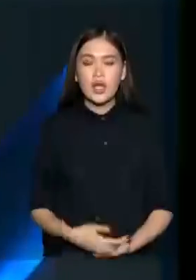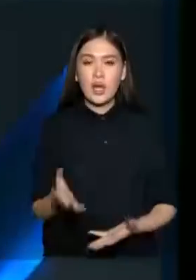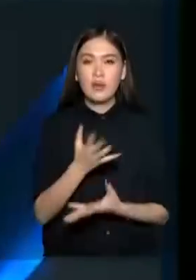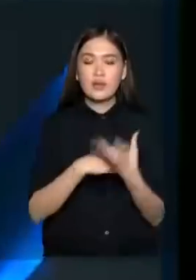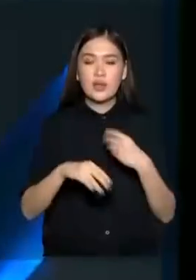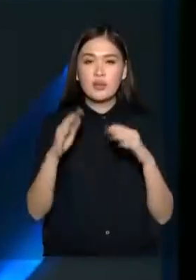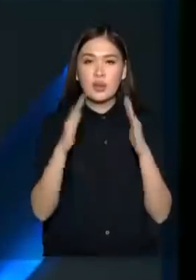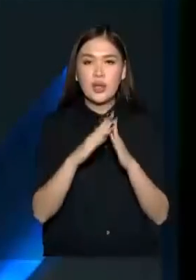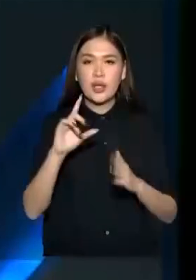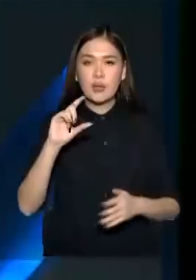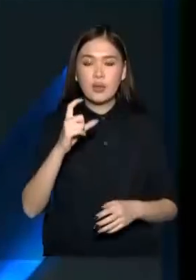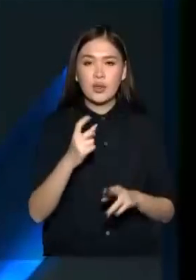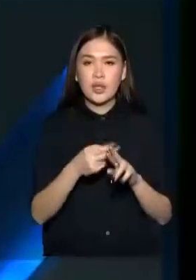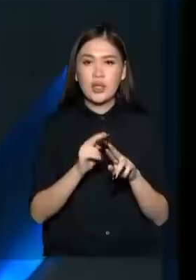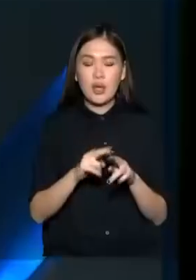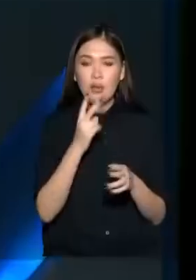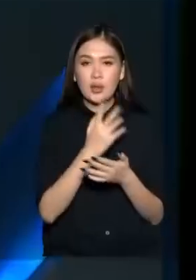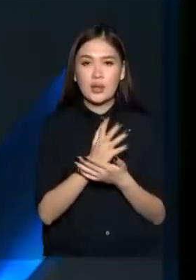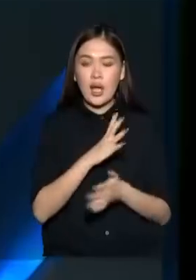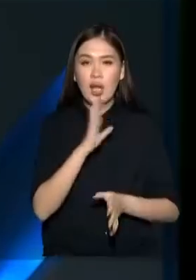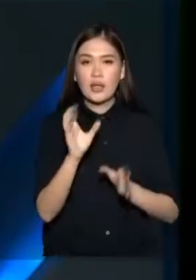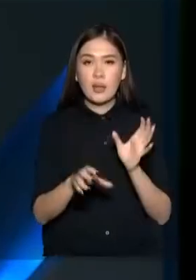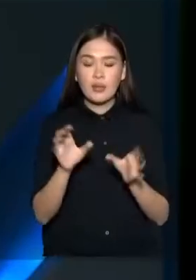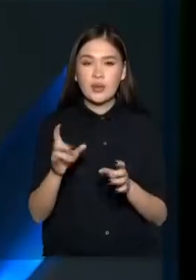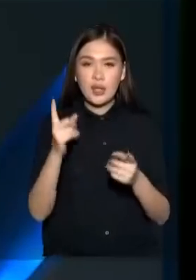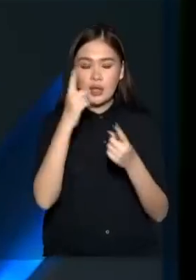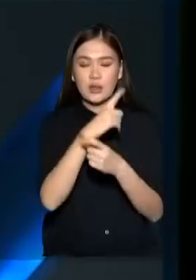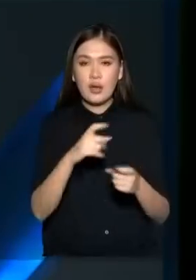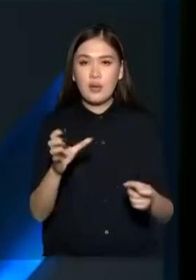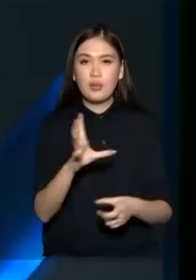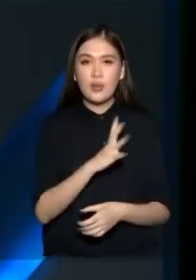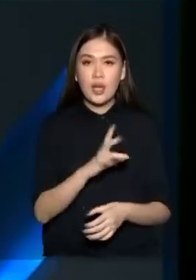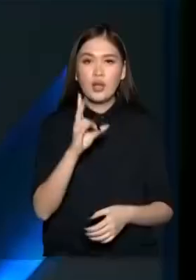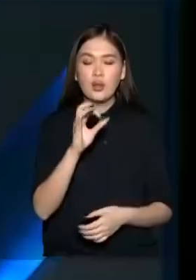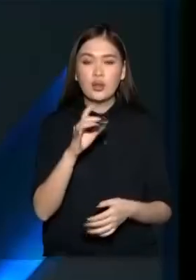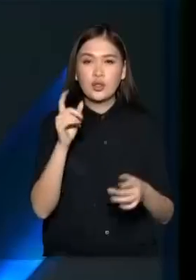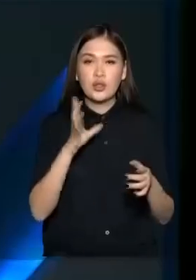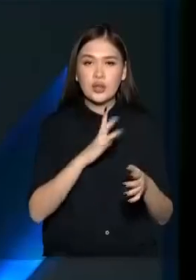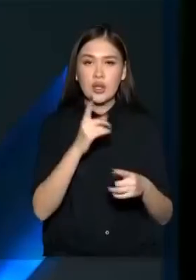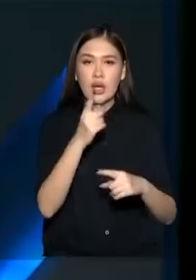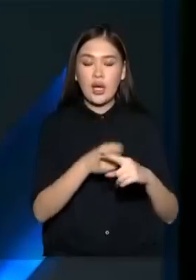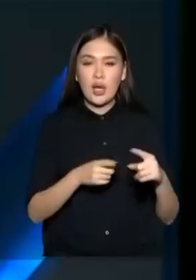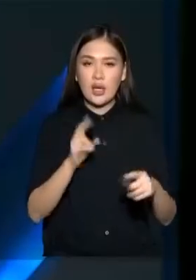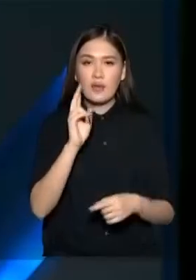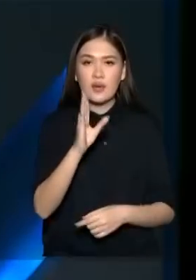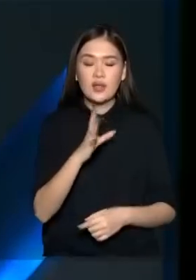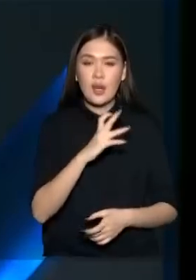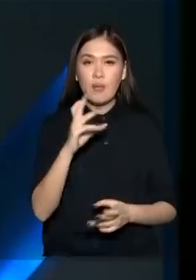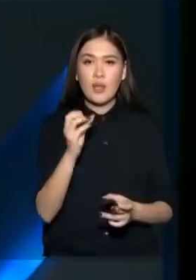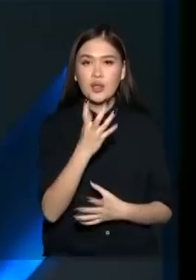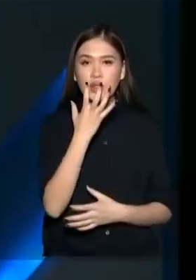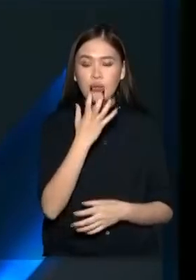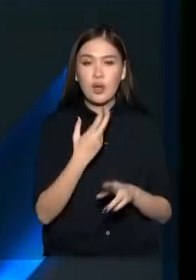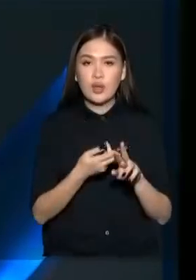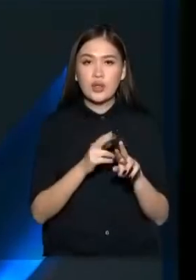ко всем домам в Экибастузе подведено отопление об этом заявили местные власти но часть квартир до сих пор остается без тепла